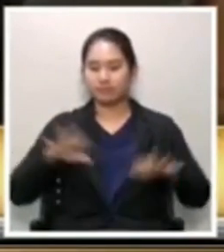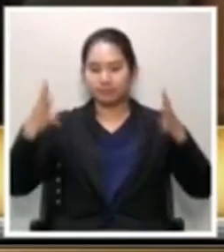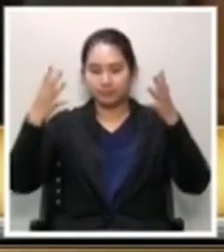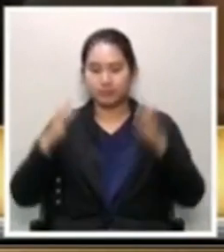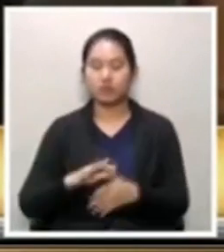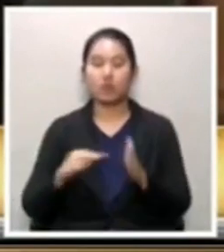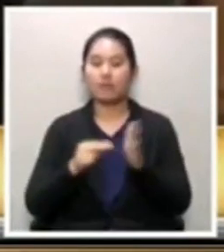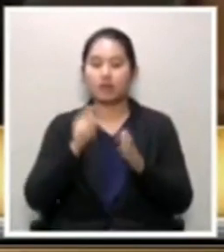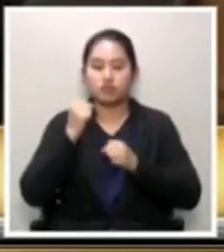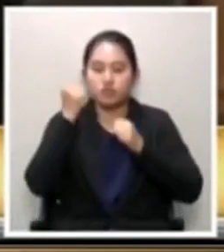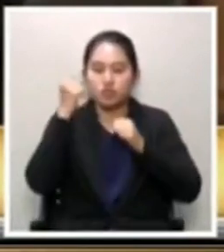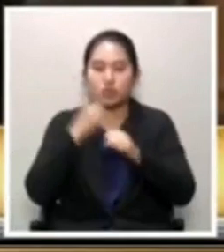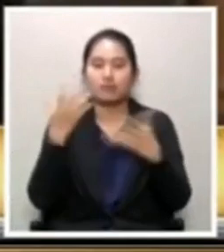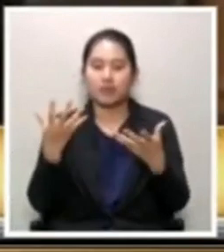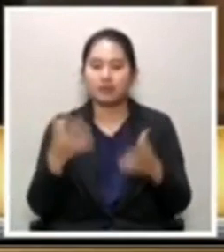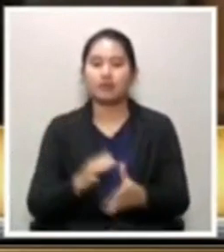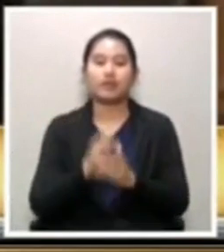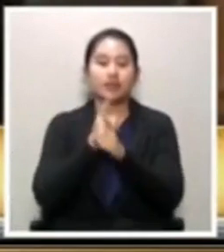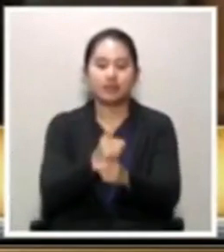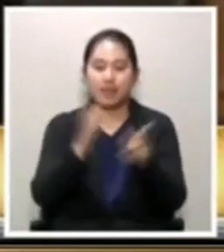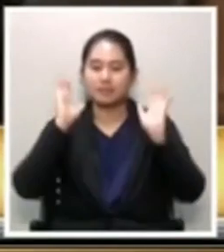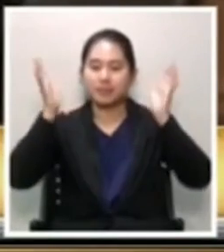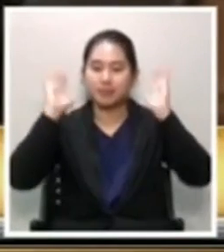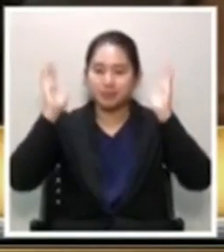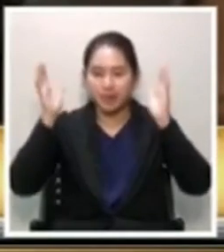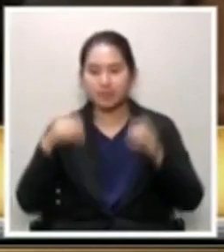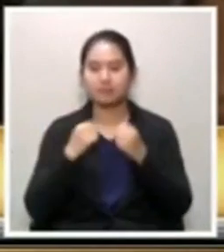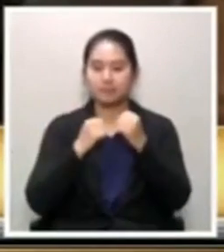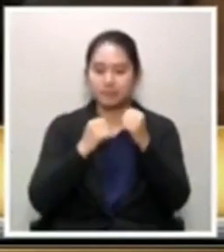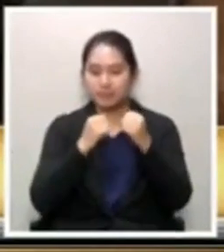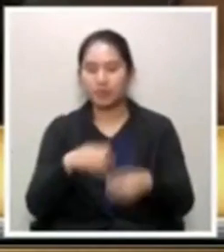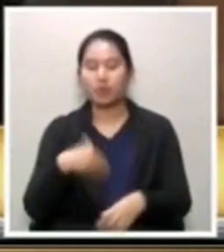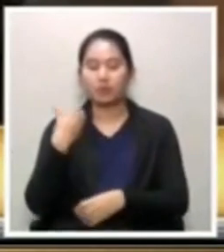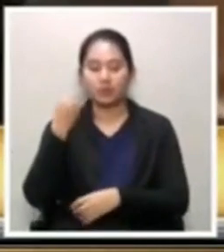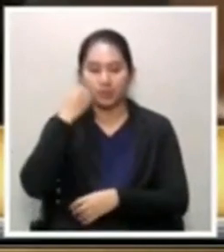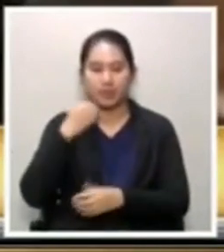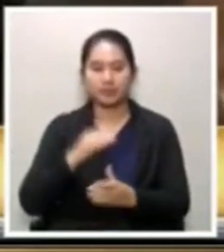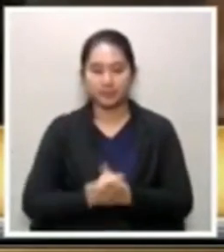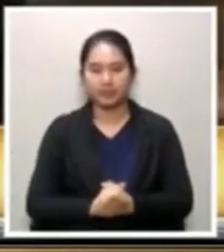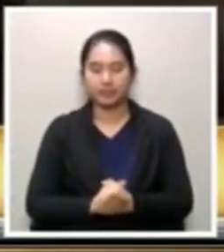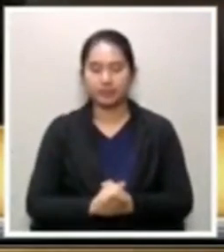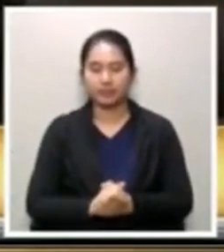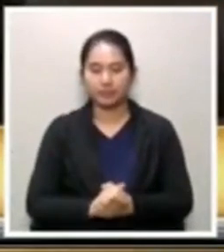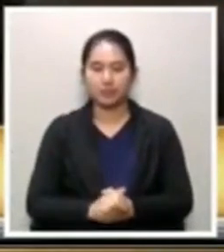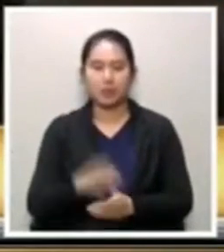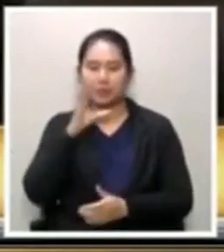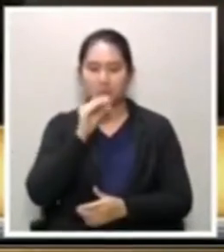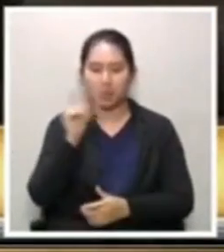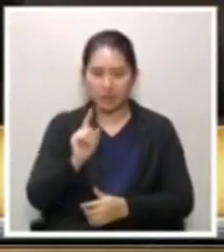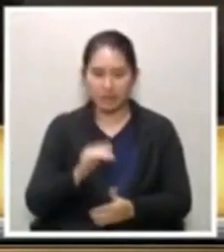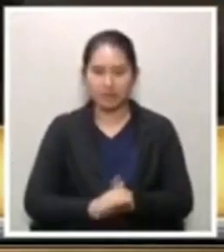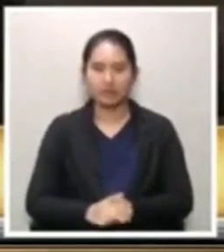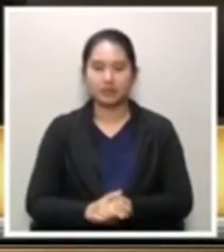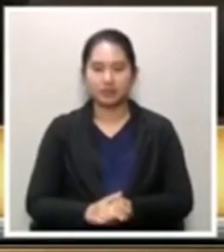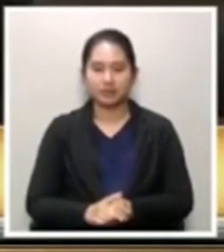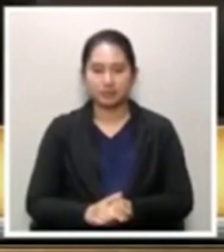ก็ต้องสู้แบบนี้แหละฮะสู้กันในระบบรณรงค์กันไปนะฮะต่อสู้กันไปเรื่อยๆนะครับดังนั้น อย่าให้ใครเขาพูดได้ว่าทีรัฐประห